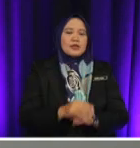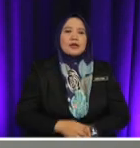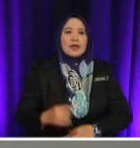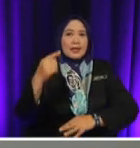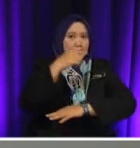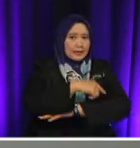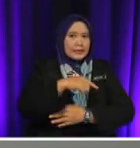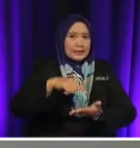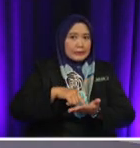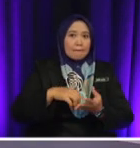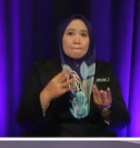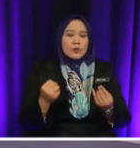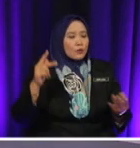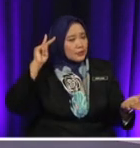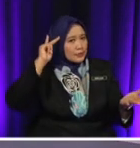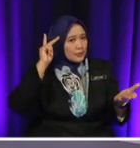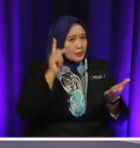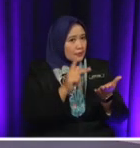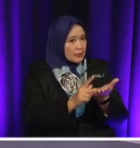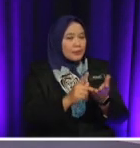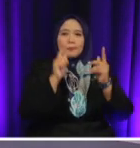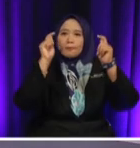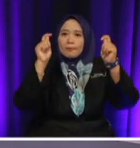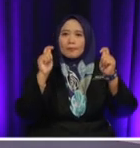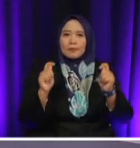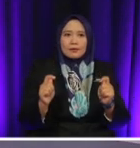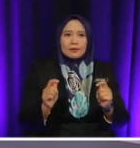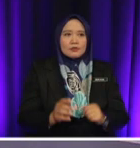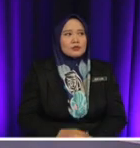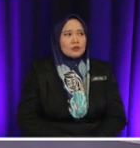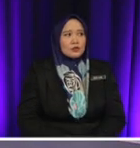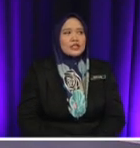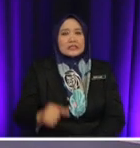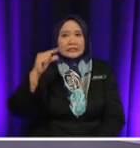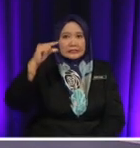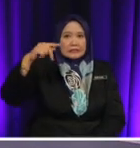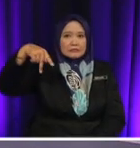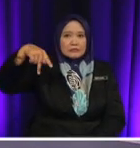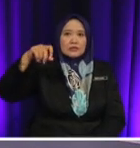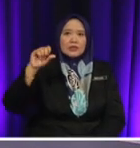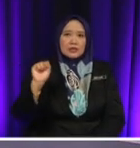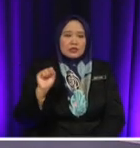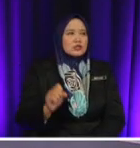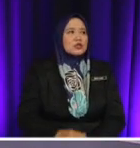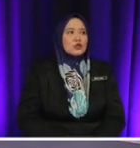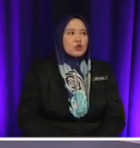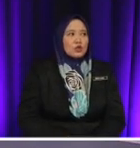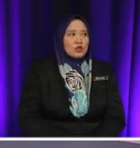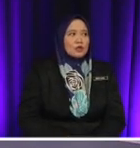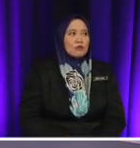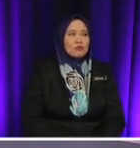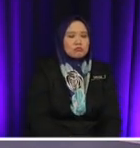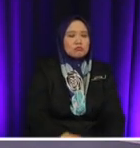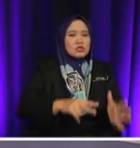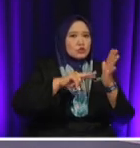akan memperkenalkan iaitu satu teknik yang kita kenali sebagai GPS iaitu garis maklumat penting pada soalan